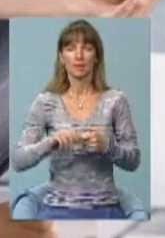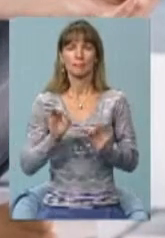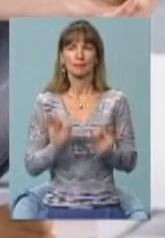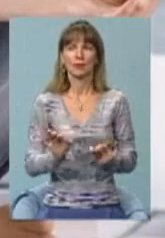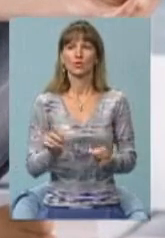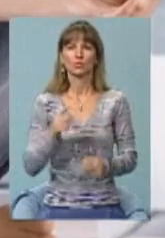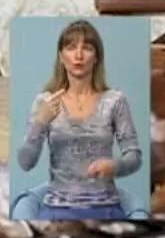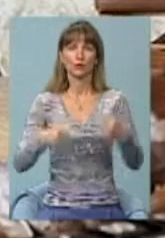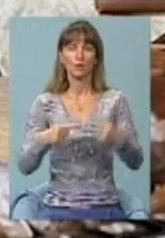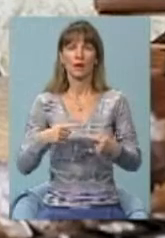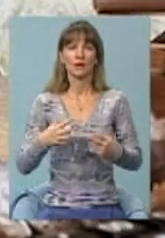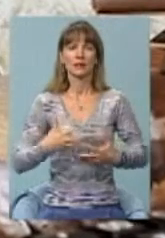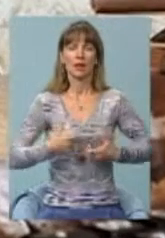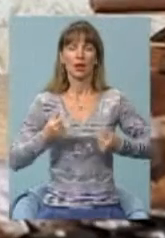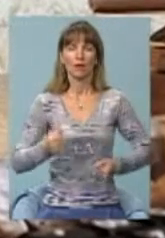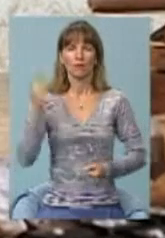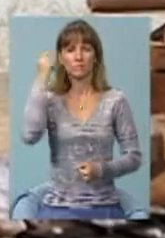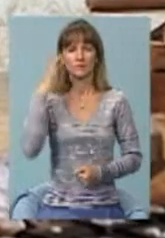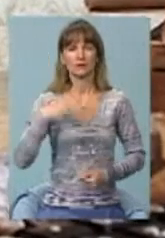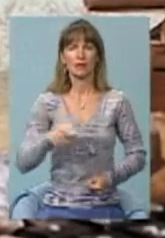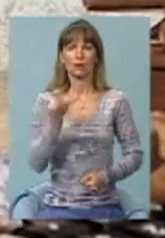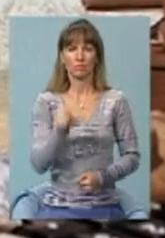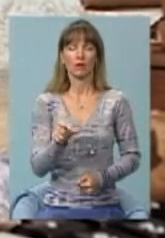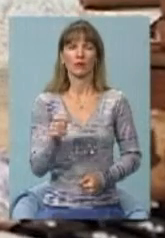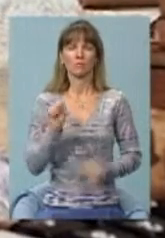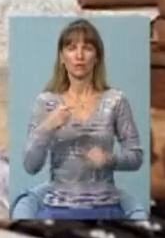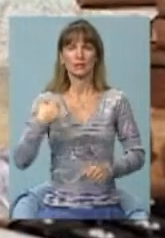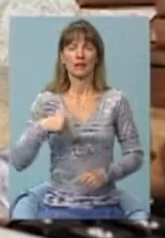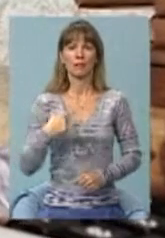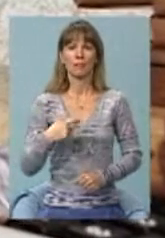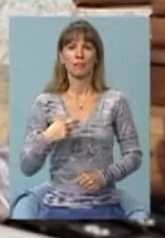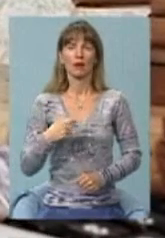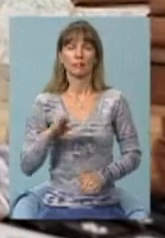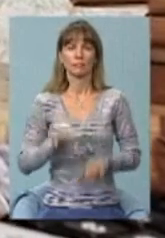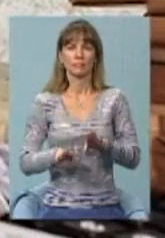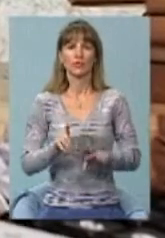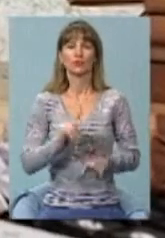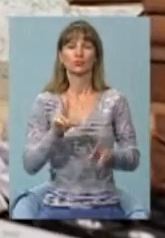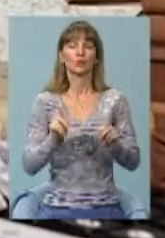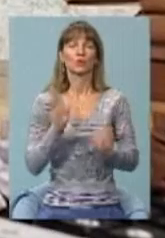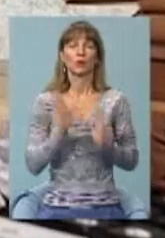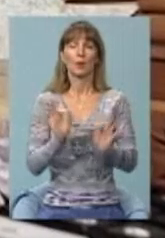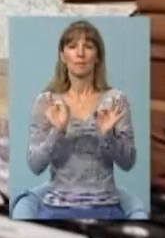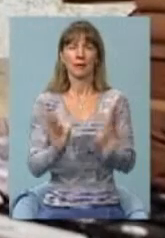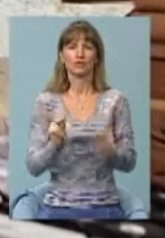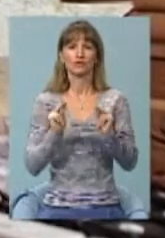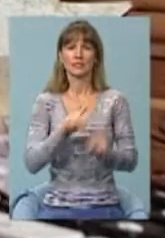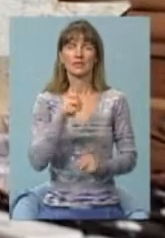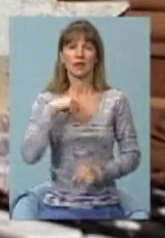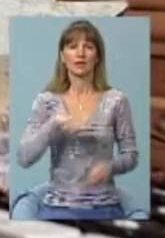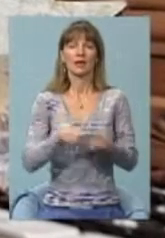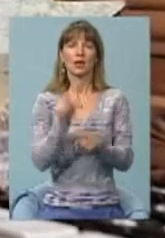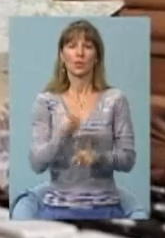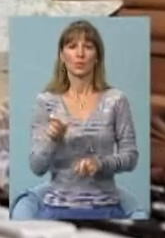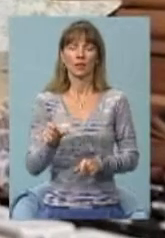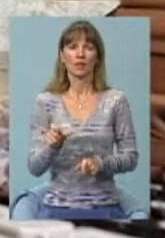суперечить здоровому розуму. Стримана людина володіє собою настільки, що бажає тільки праведного і чесного. За характером такі люди